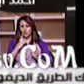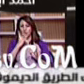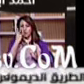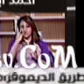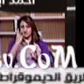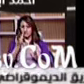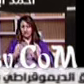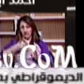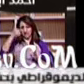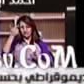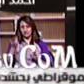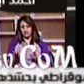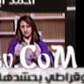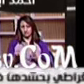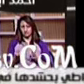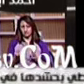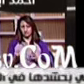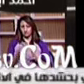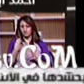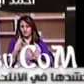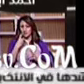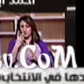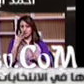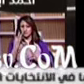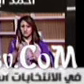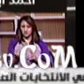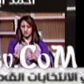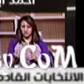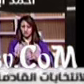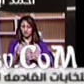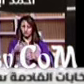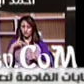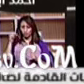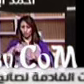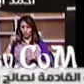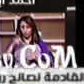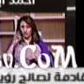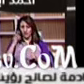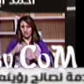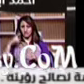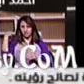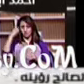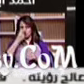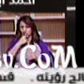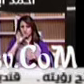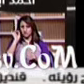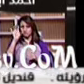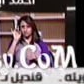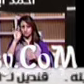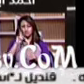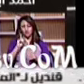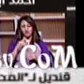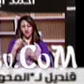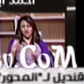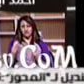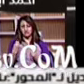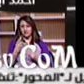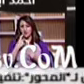يبقى في مشاركه سياسيه ومن هنا لغايه الانتخابات لازم في دور كبير جدا جدا جدا على القياده السياسيه